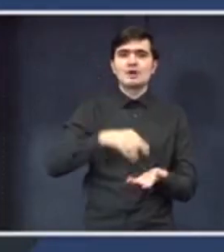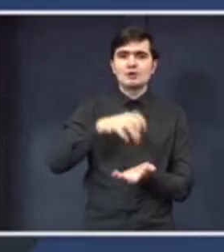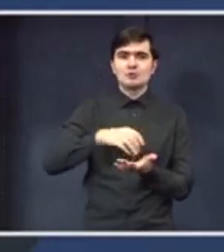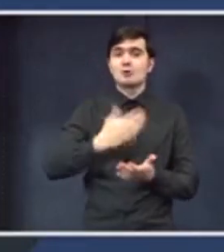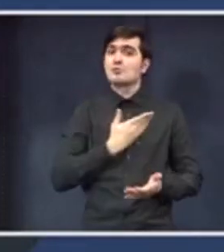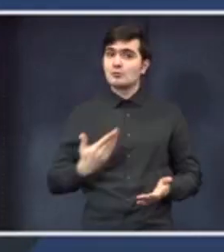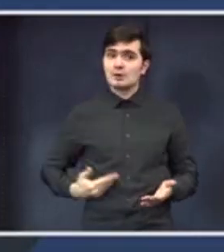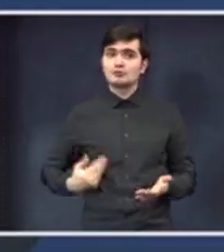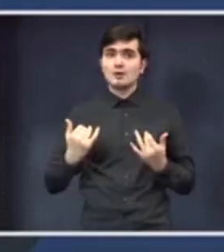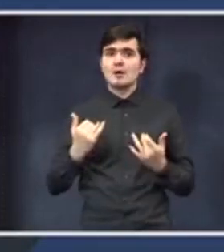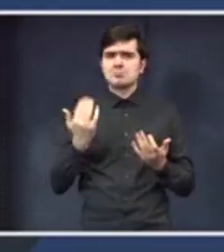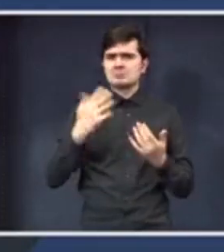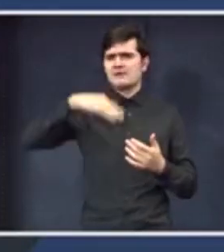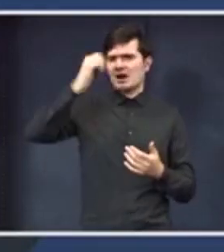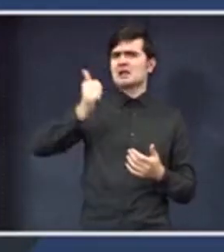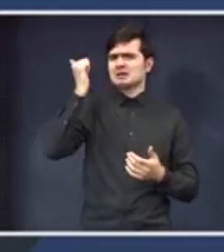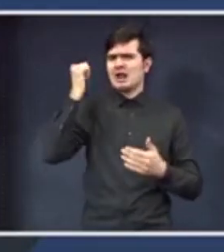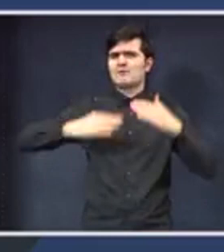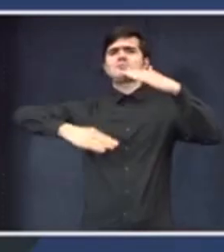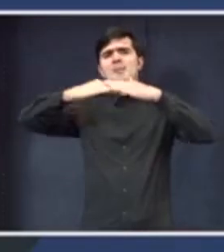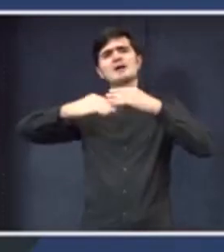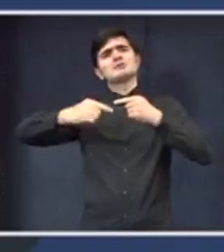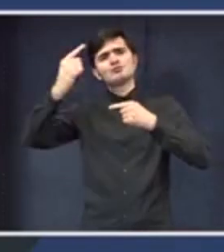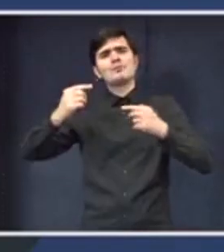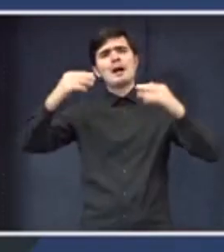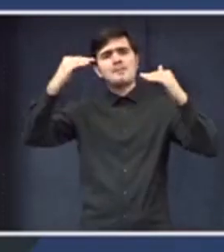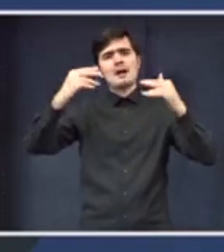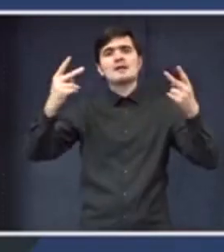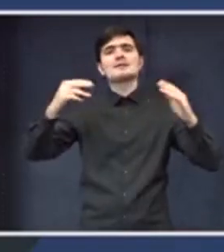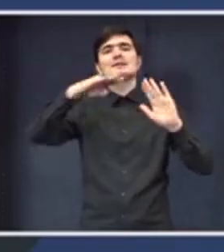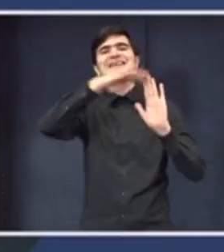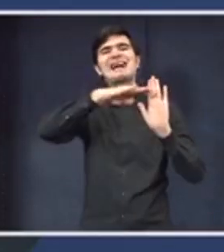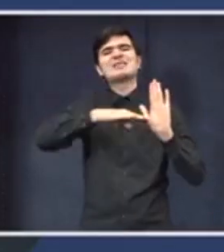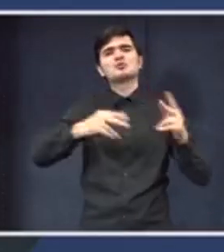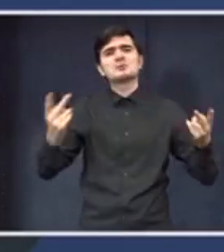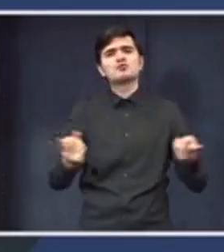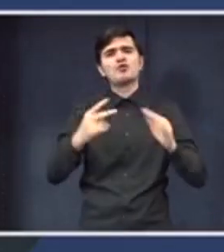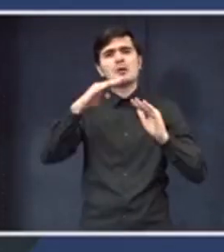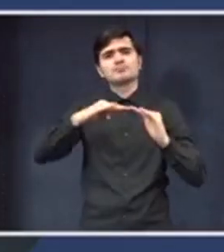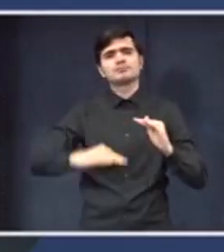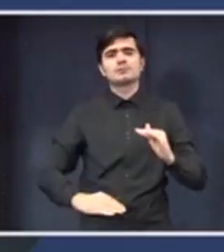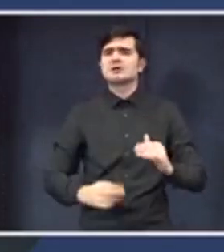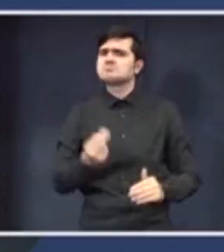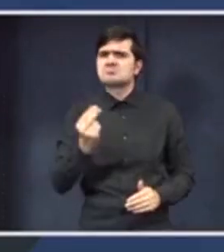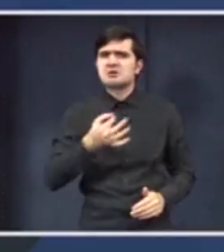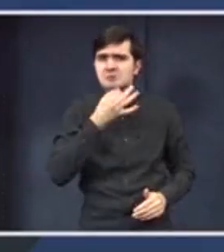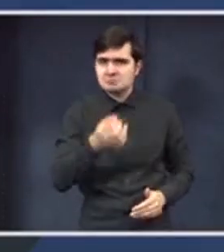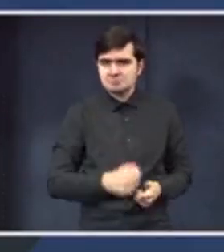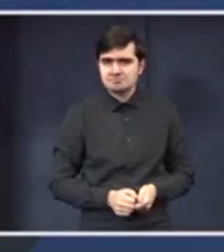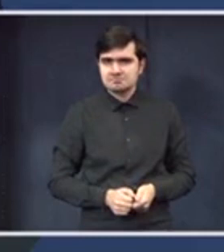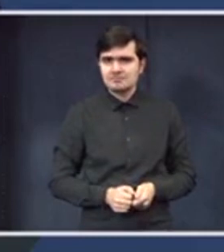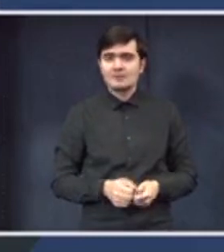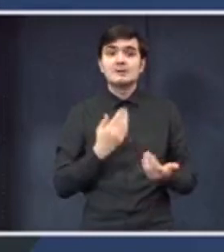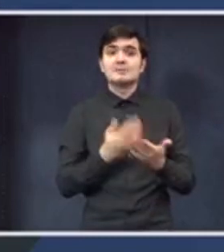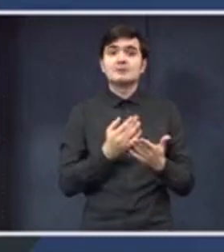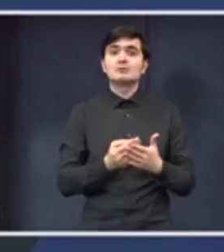București a atins un maxim acum câteva zile și de atunci scade ușor. Vă spun aceste lucruri pentru a